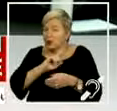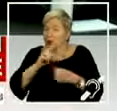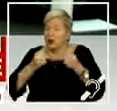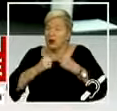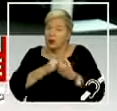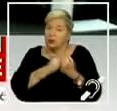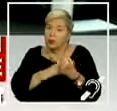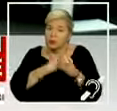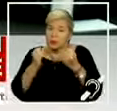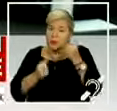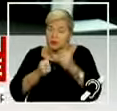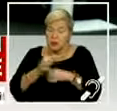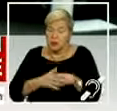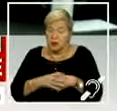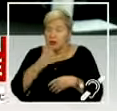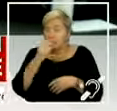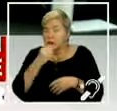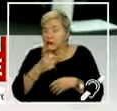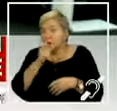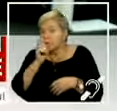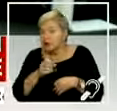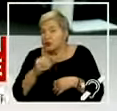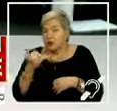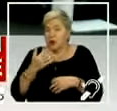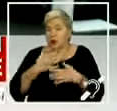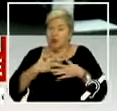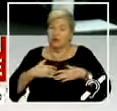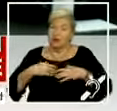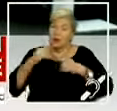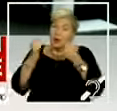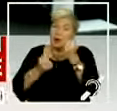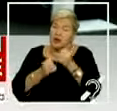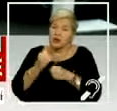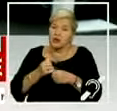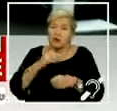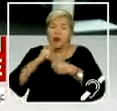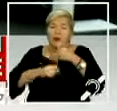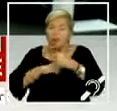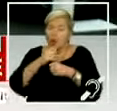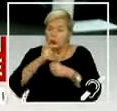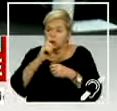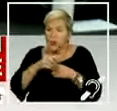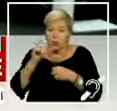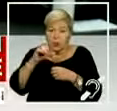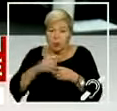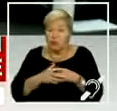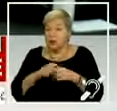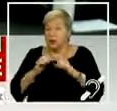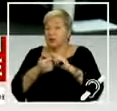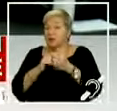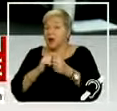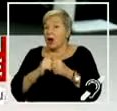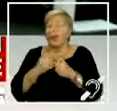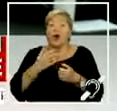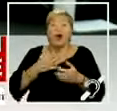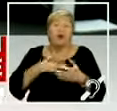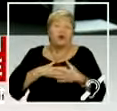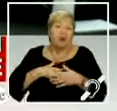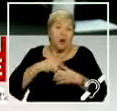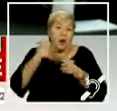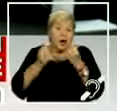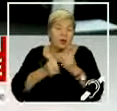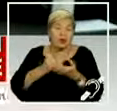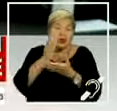mașini, indiferent că vorbim de cei care preferă mașinile cu motoare cu ardere internă, că vorbim de cei care preferă mașinile